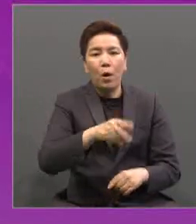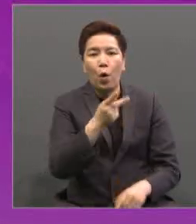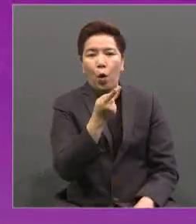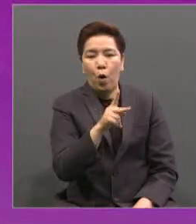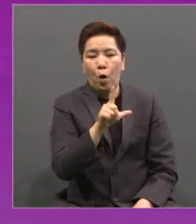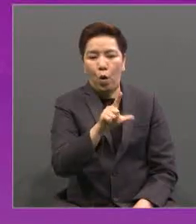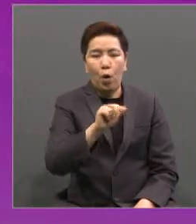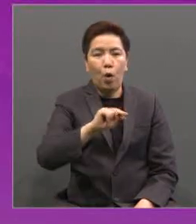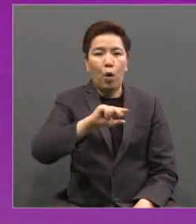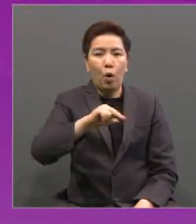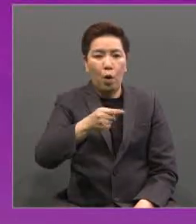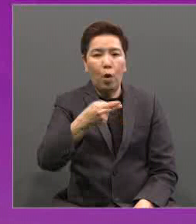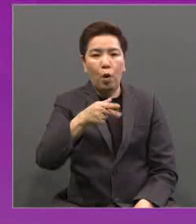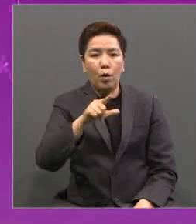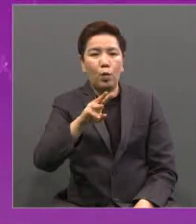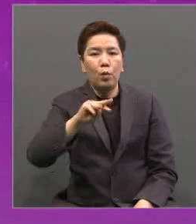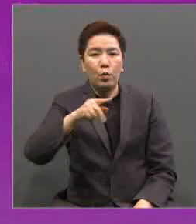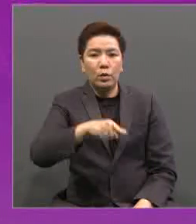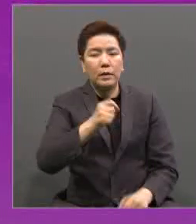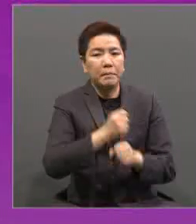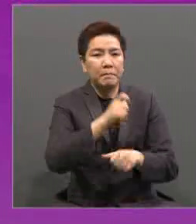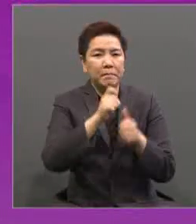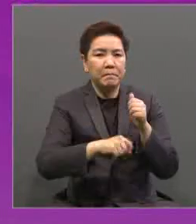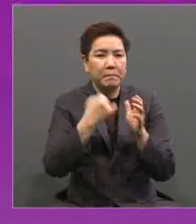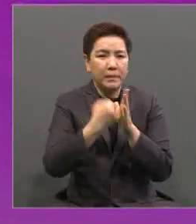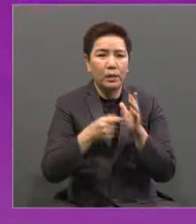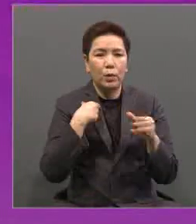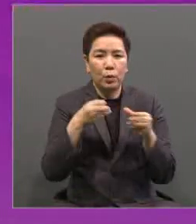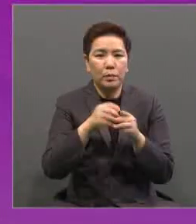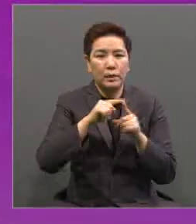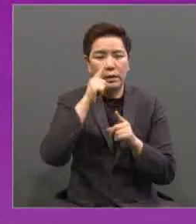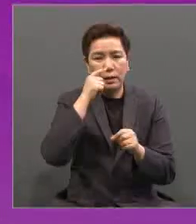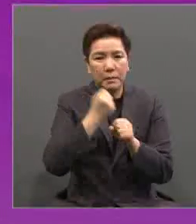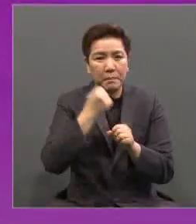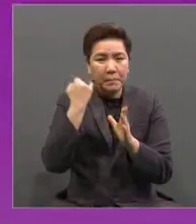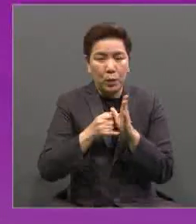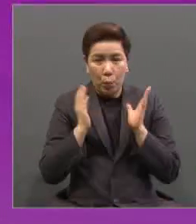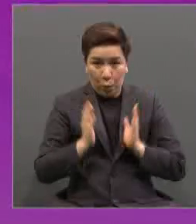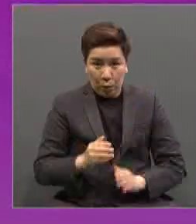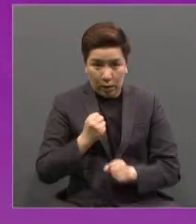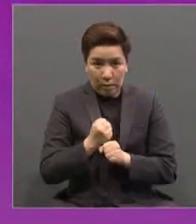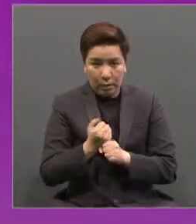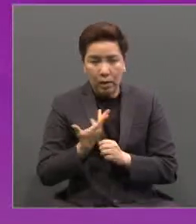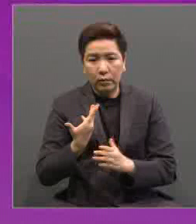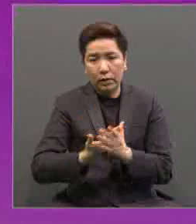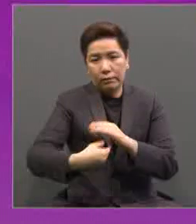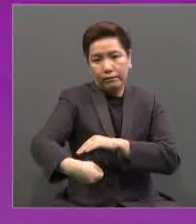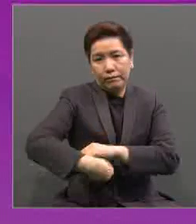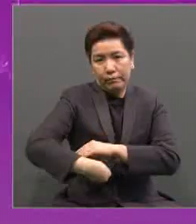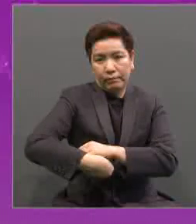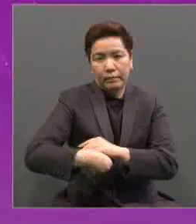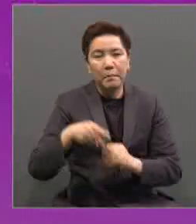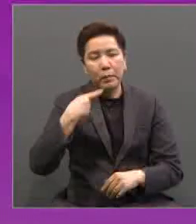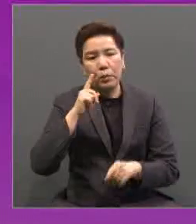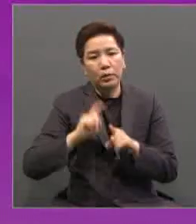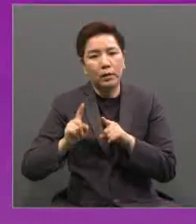ตามหมายจับศาลอาญาคดีทุจริตและประพฤติมิชอบภาค 1ข้อหาคือเป็นเจ้าพนักงานร่วมกันเรียกรับทรัพย์สินประโยชน์